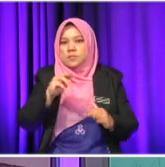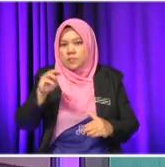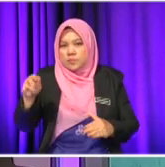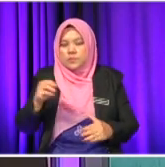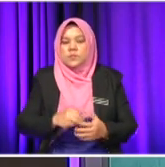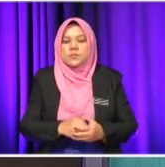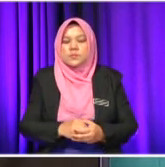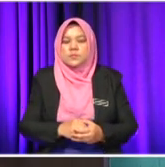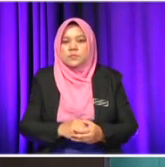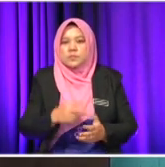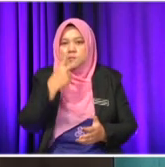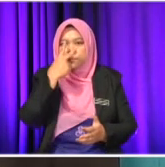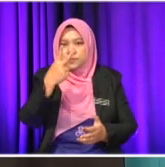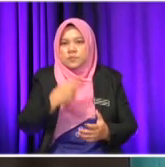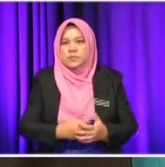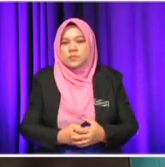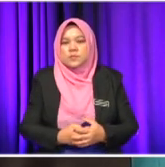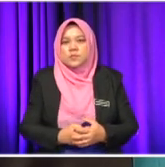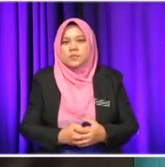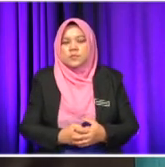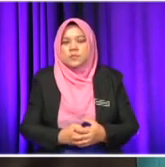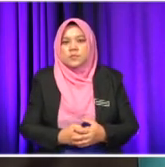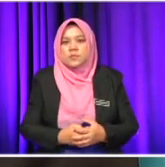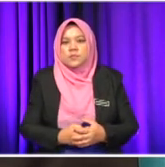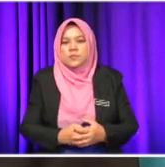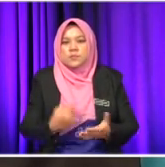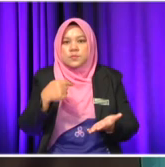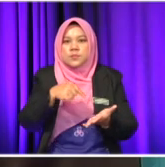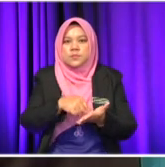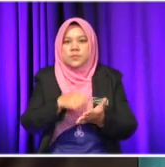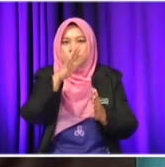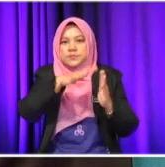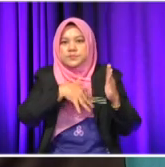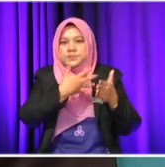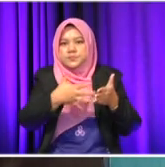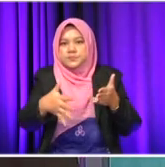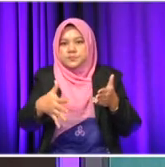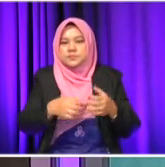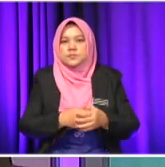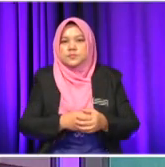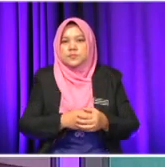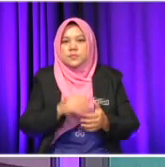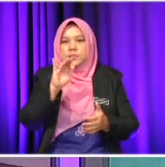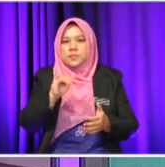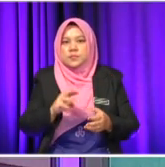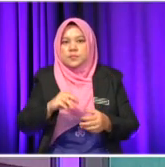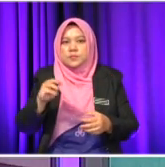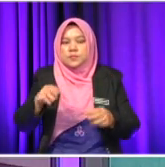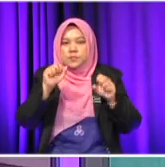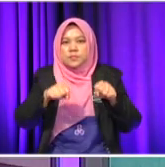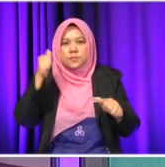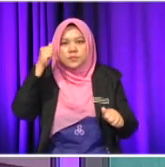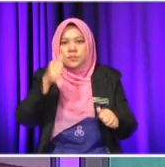Oke kita tengok sebentar oke Ini adalah jadwal yang boleh murid-murid ingat